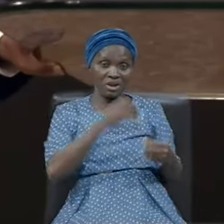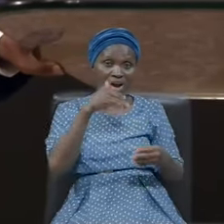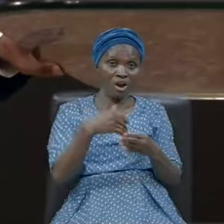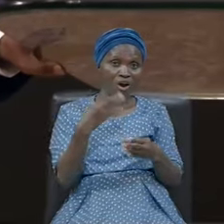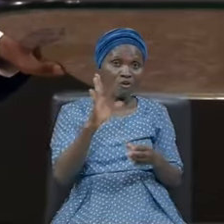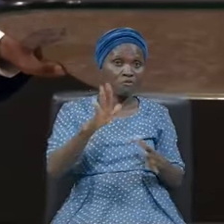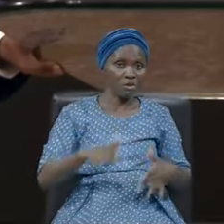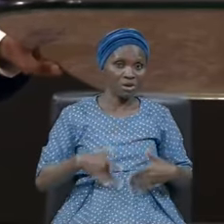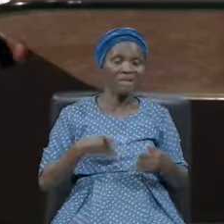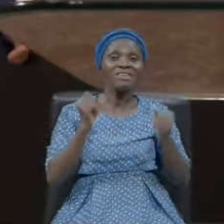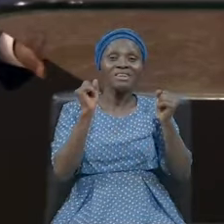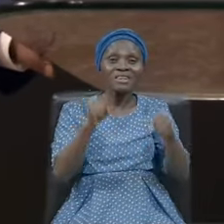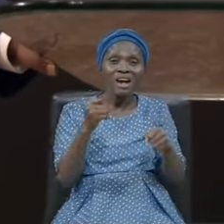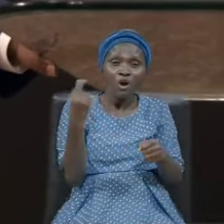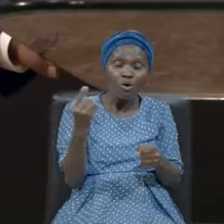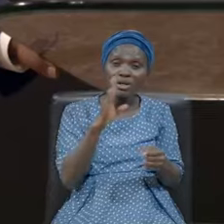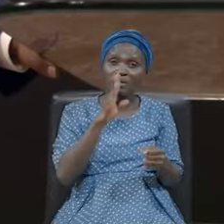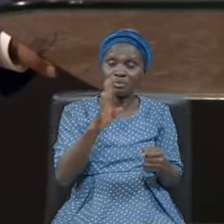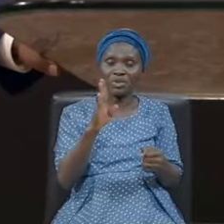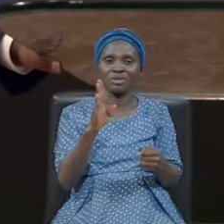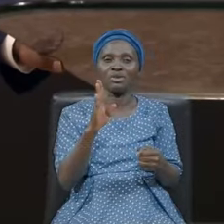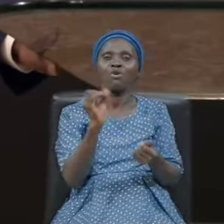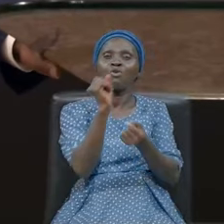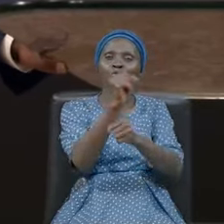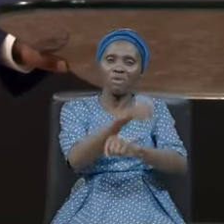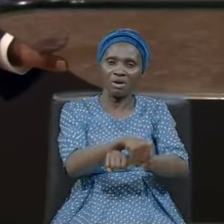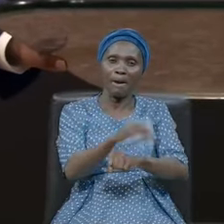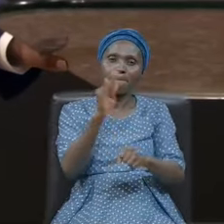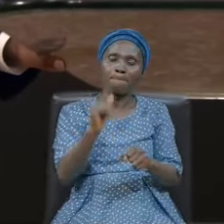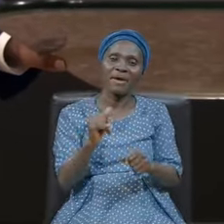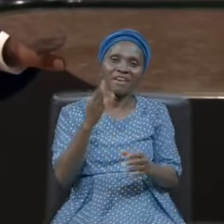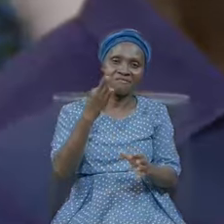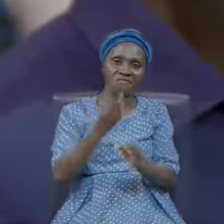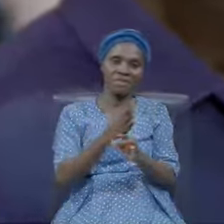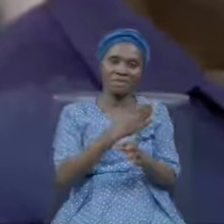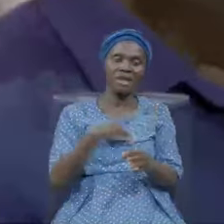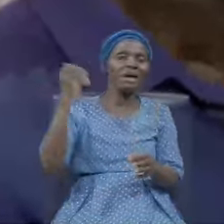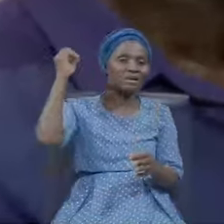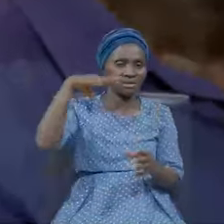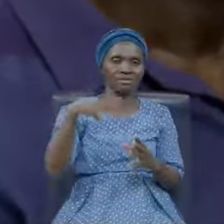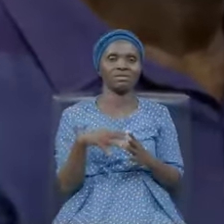ne peut être vaincue que par la grâce et la foi. Vous allez vaincre.